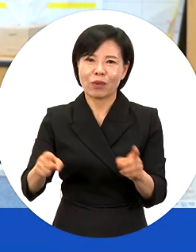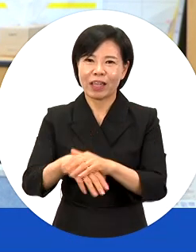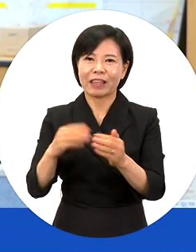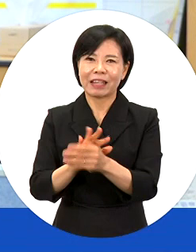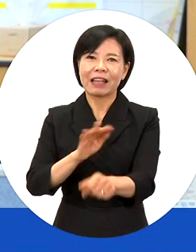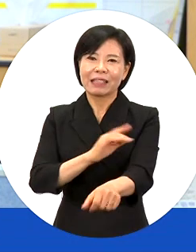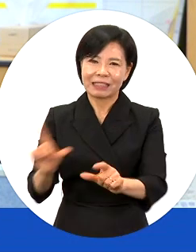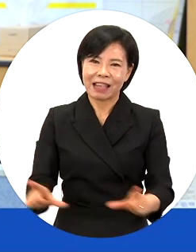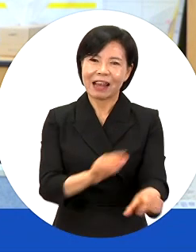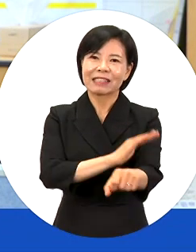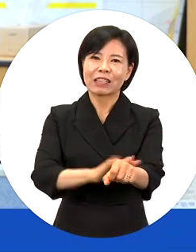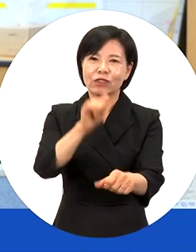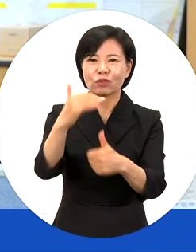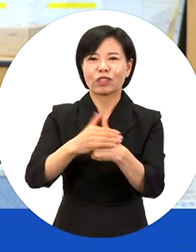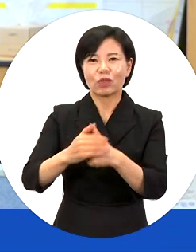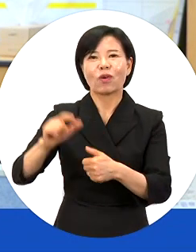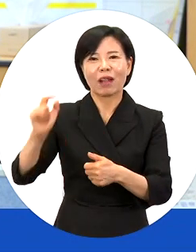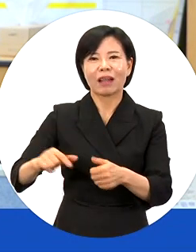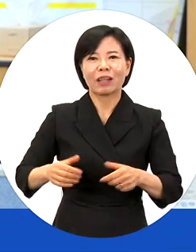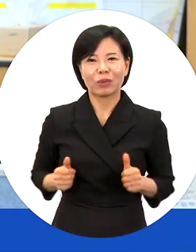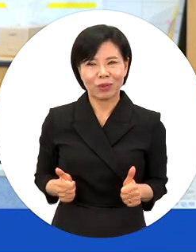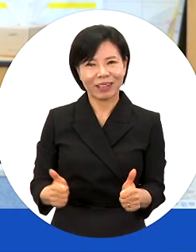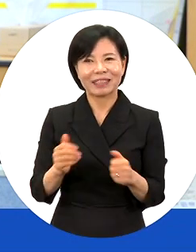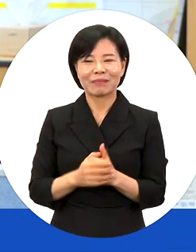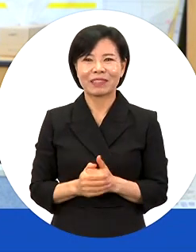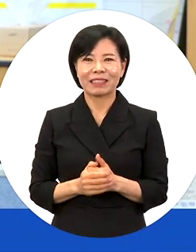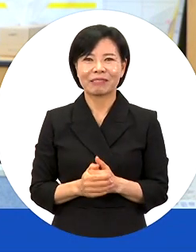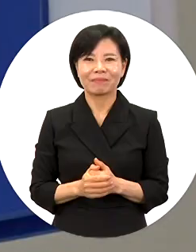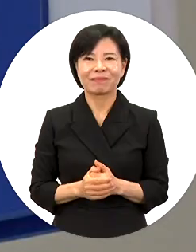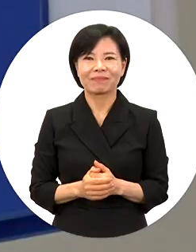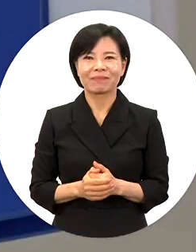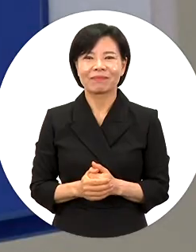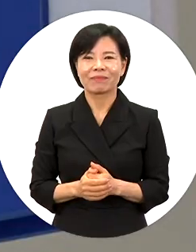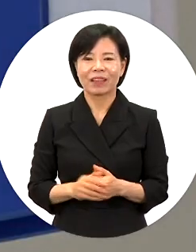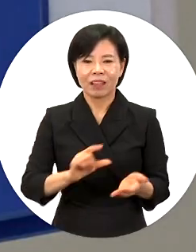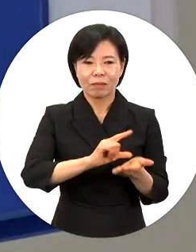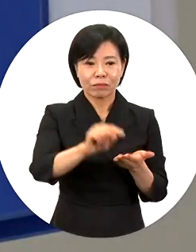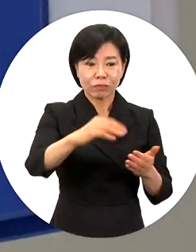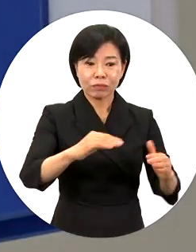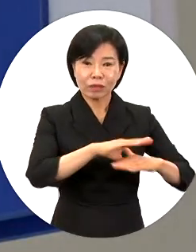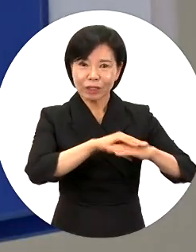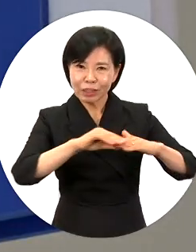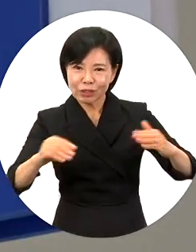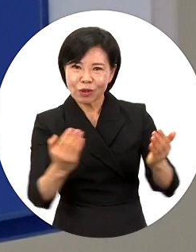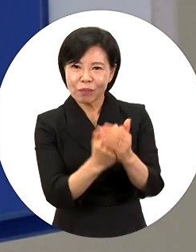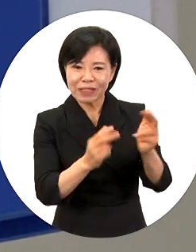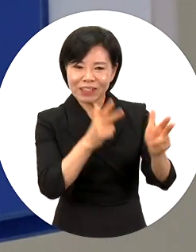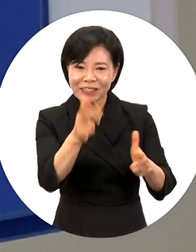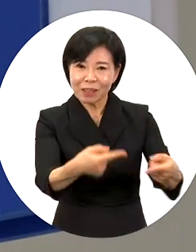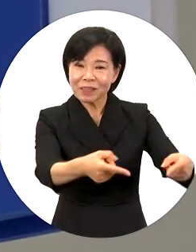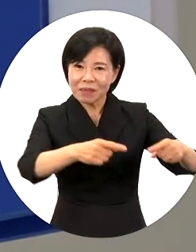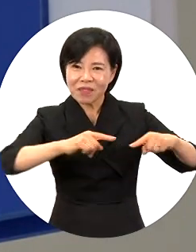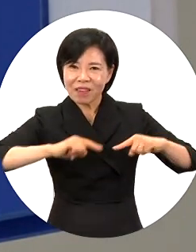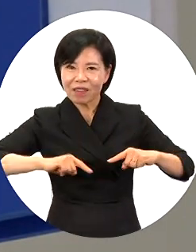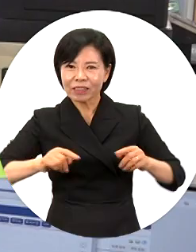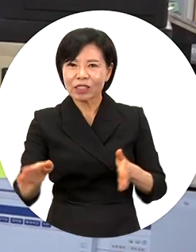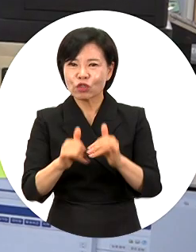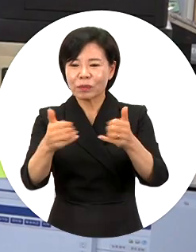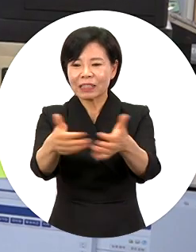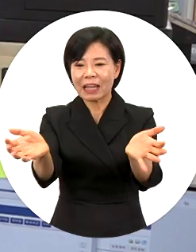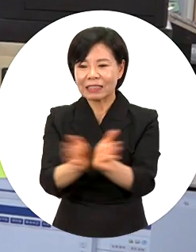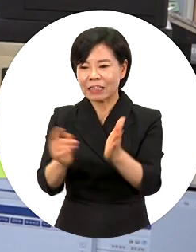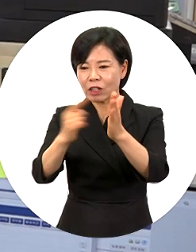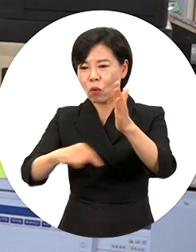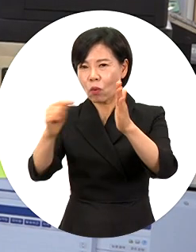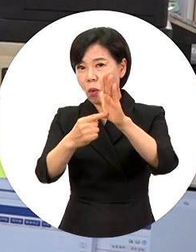삶의 질을 보장받을 수 있도록 지원을 강화해 나가도록 하겠습니다. 읍면동 균형 발전 사업에 참여할